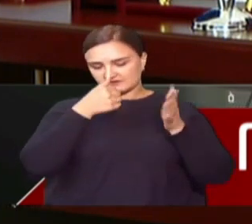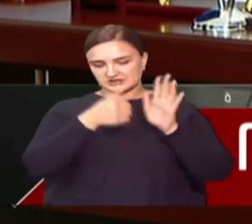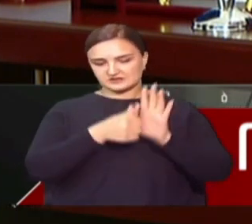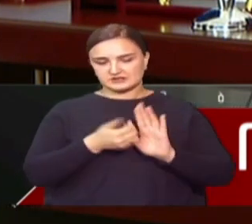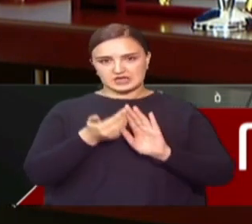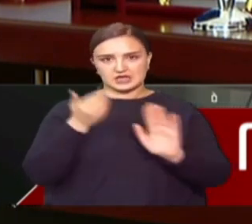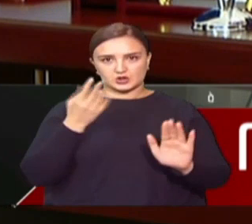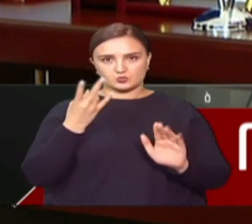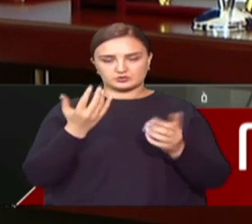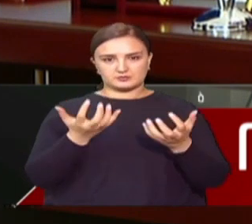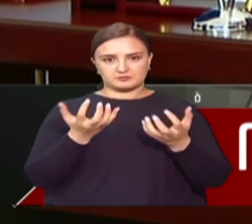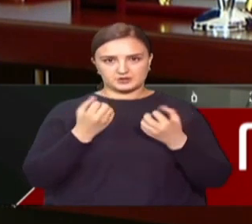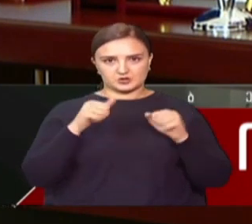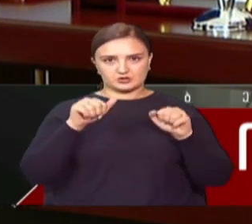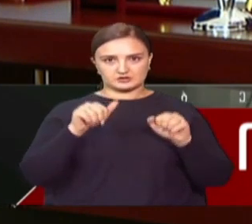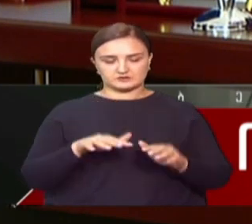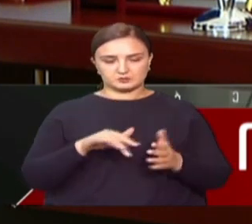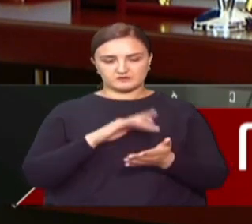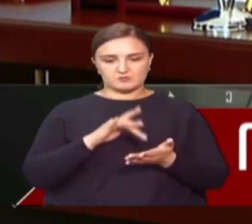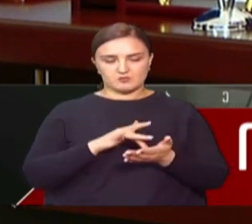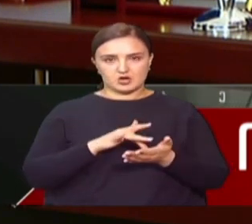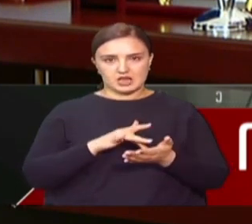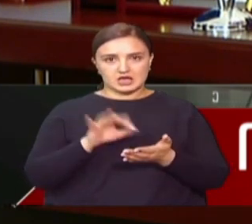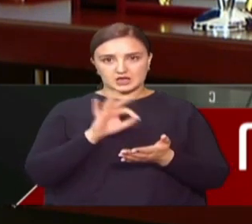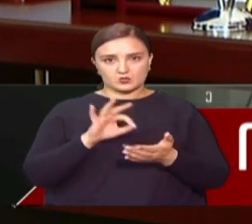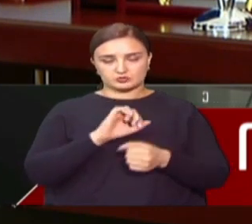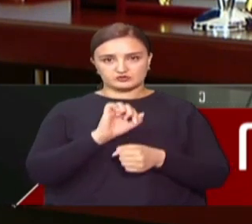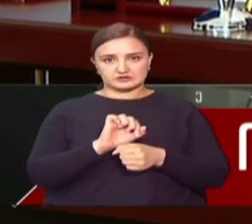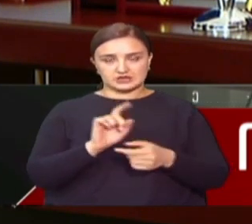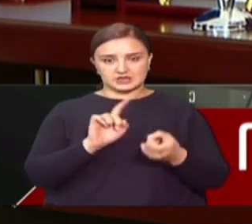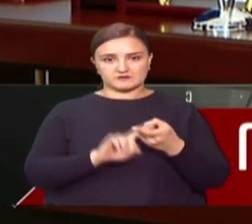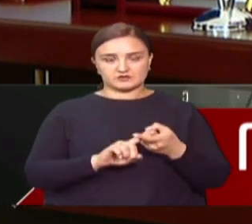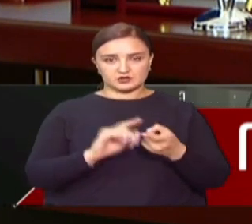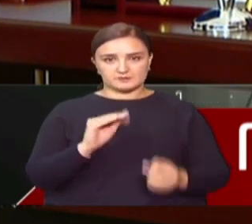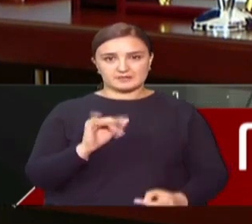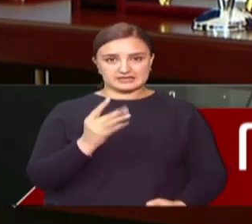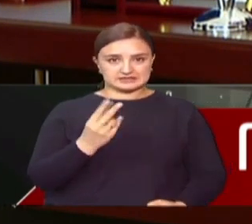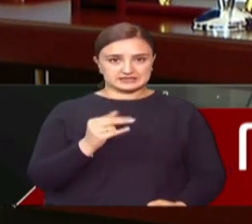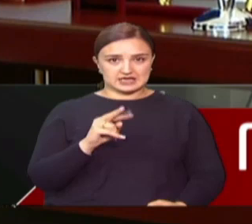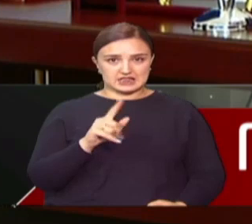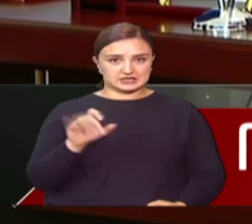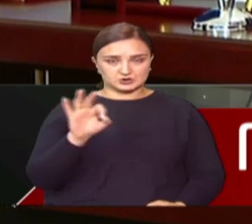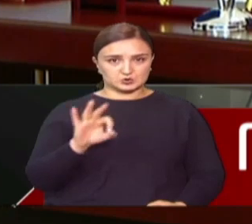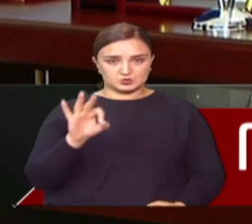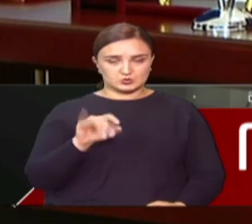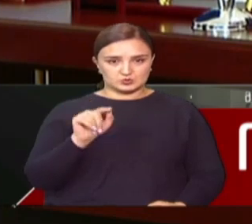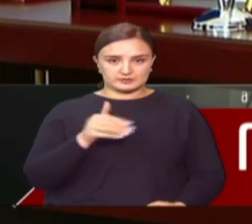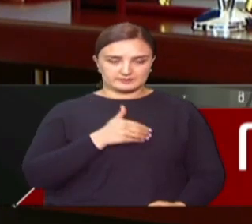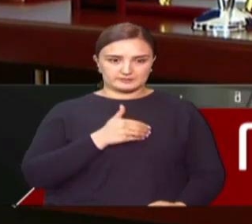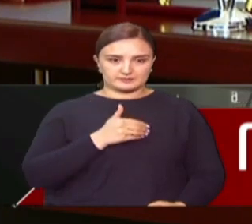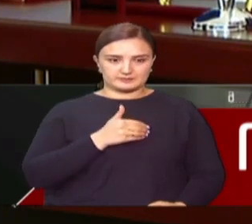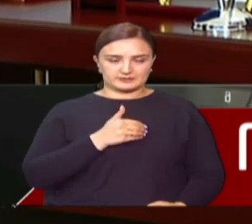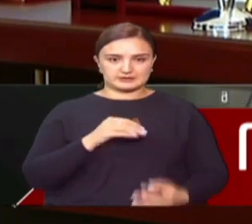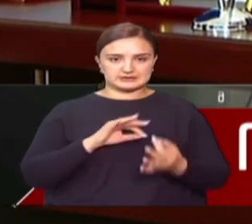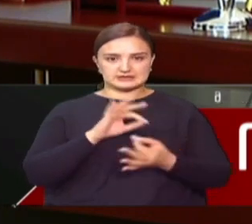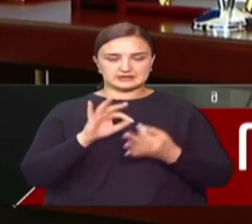უნდა მიიღო გადაწყვეტილება ვინმე სამ მოქალაქეობის შეწყვეტას asta n-a cauciulebit parțchalăzis mocala pe obaze. Nu bindaru a sătut cu